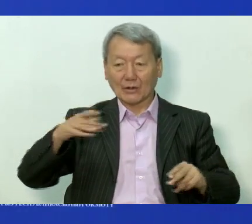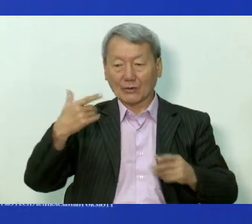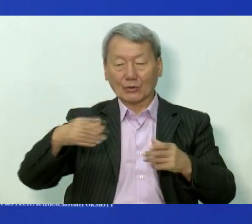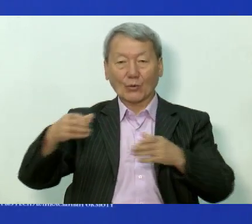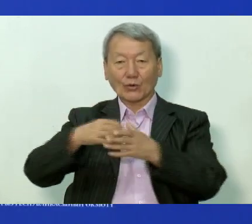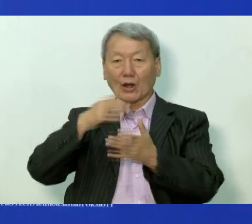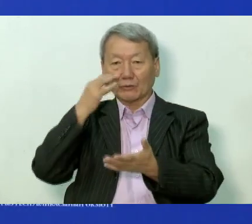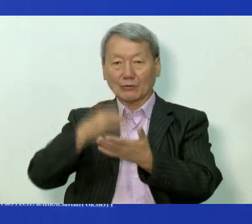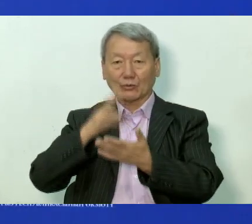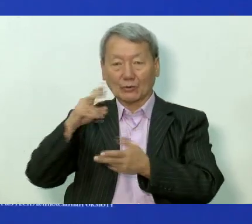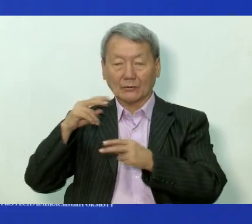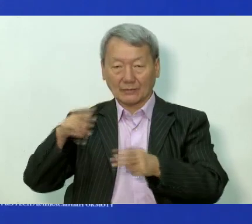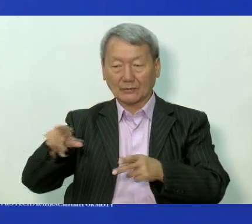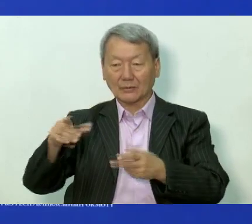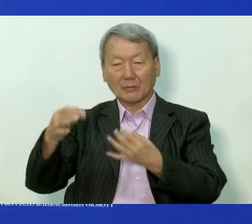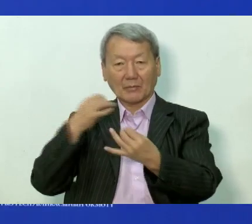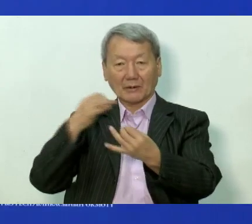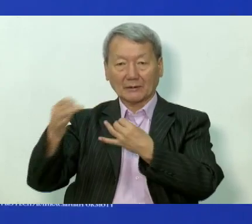организации.